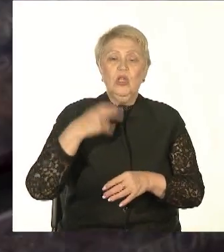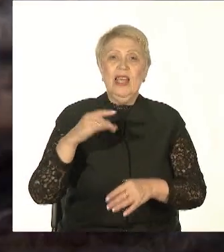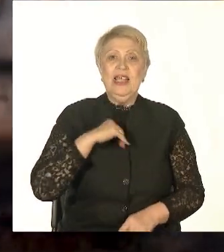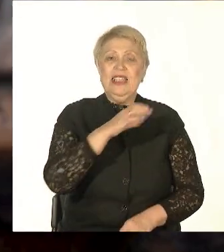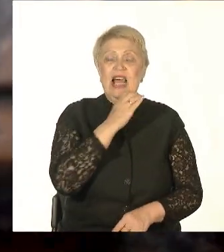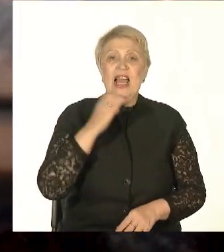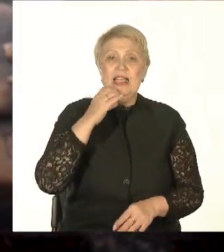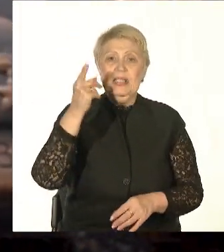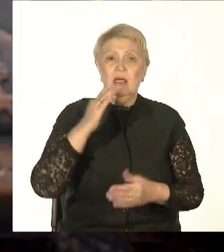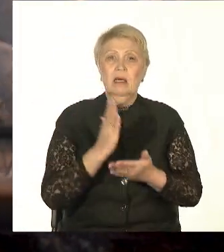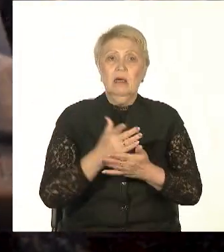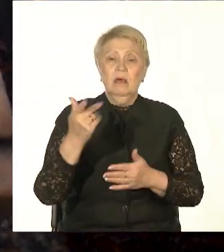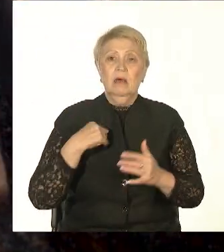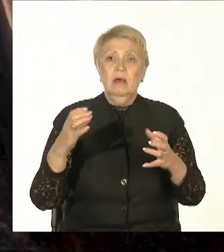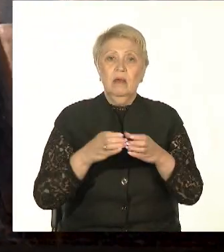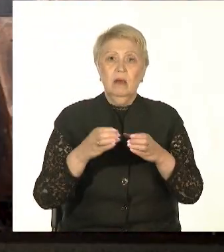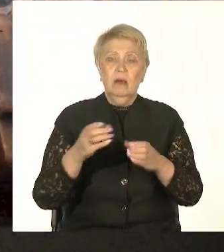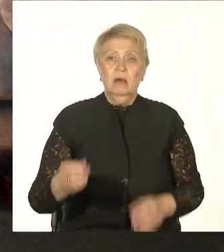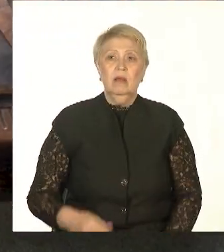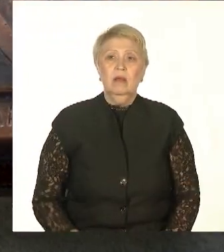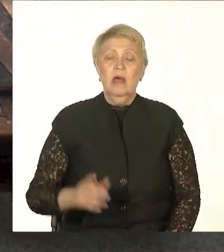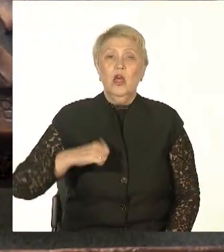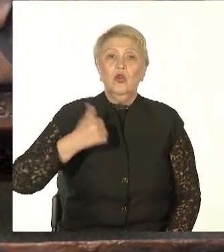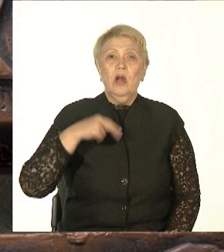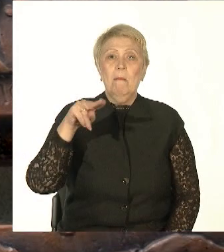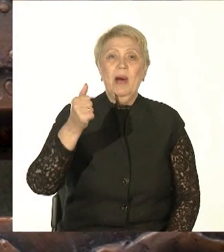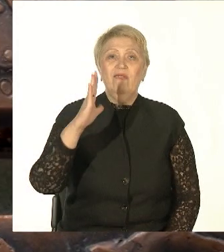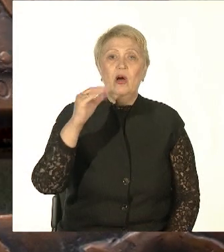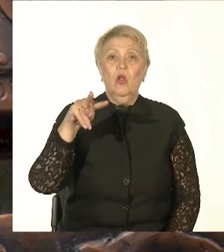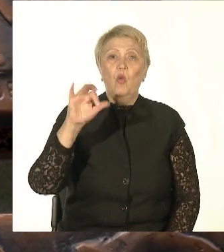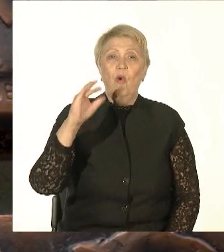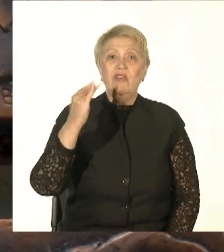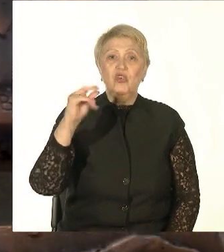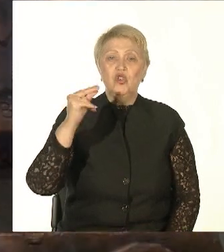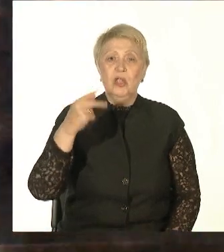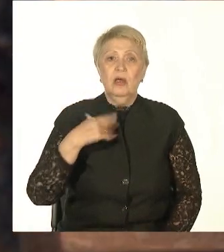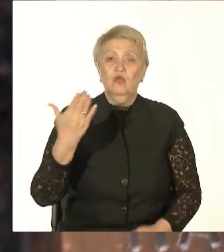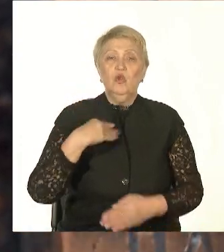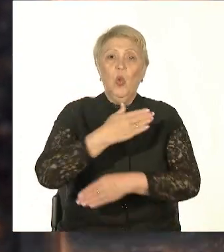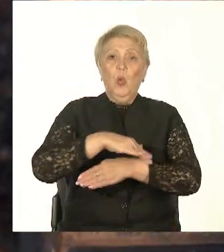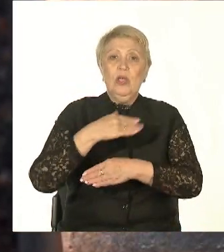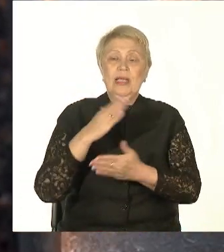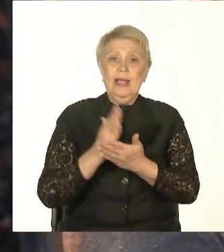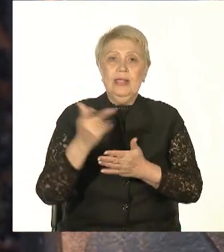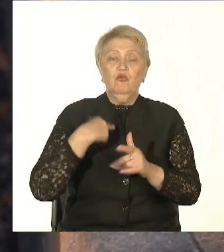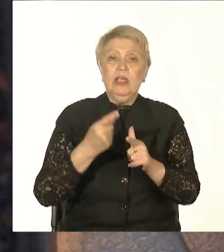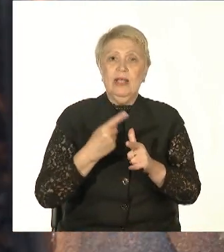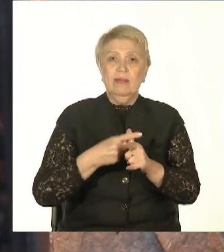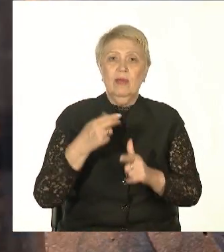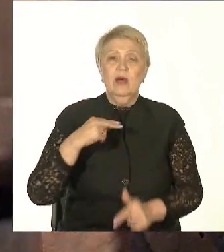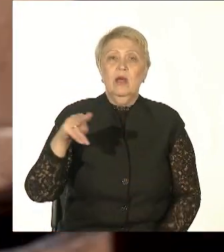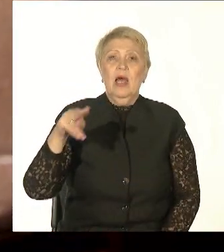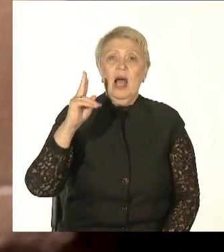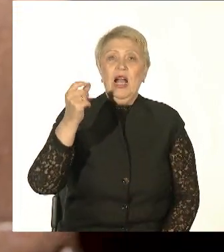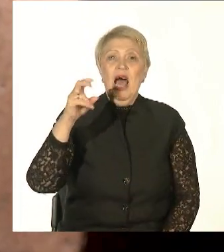операции. Вот герои Советского Союза. Иван Павлович, его имя носит одна из улиц Хабаровска. Василий Матронин, Петр Кагыкин.